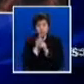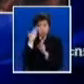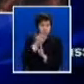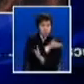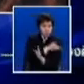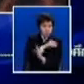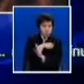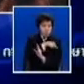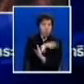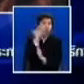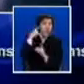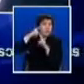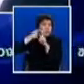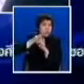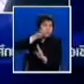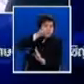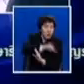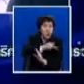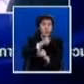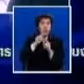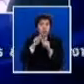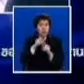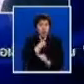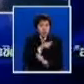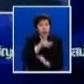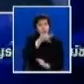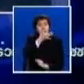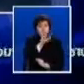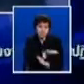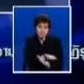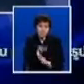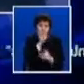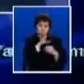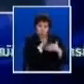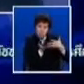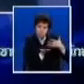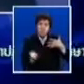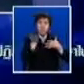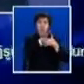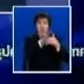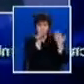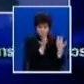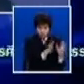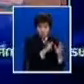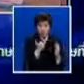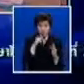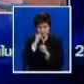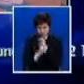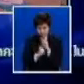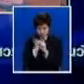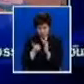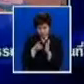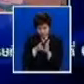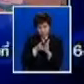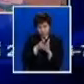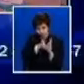เงินเดือนวิทยฐานะแล้วก็การยกระดับเป็นวิชาชีพชั้นสูงแล้วนะครับสิ่งที่จะเกิดขึ้นในช่วง 10ปีข้างหน้าก็คือว่าเรา